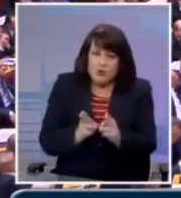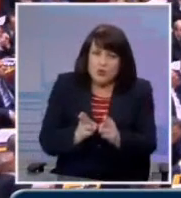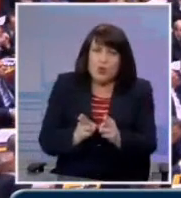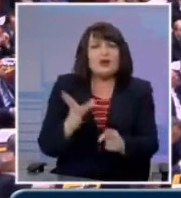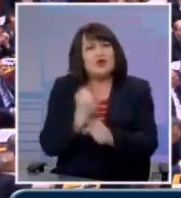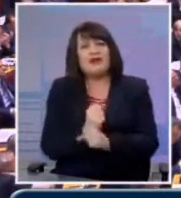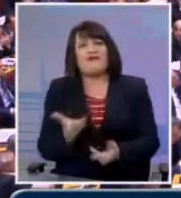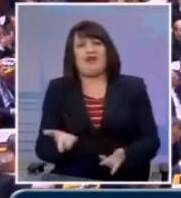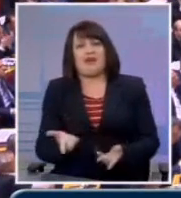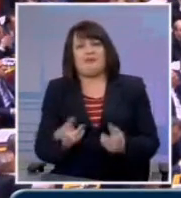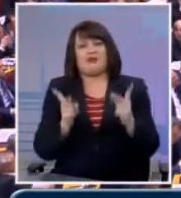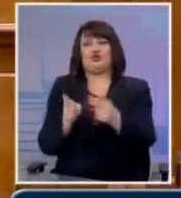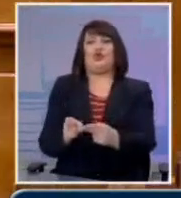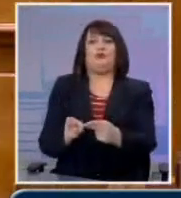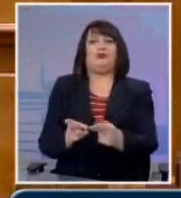πετύχαμε.